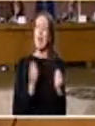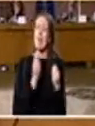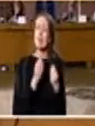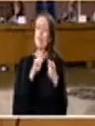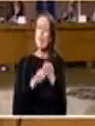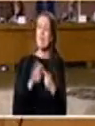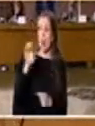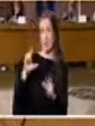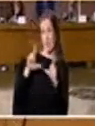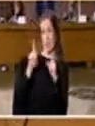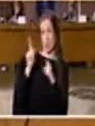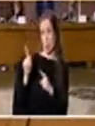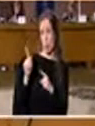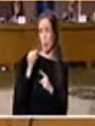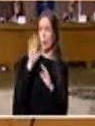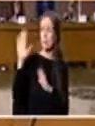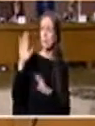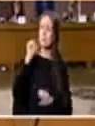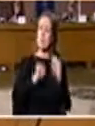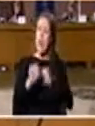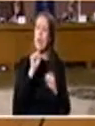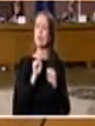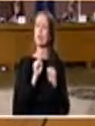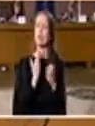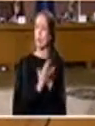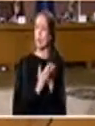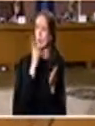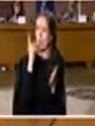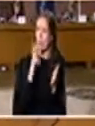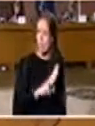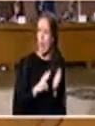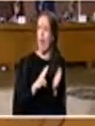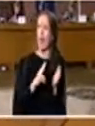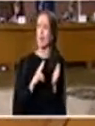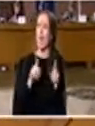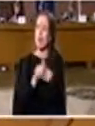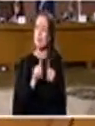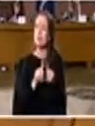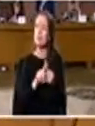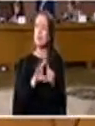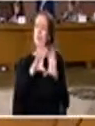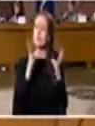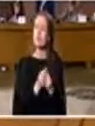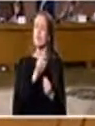samoj Evropskoj uniji i njenoj zaštiti osnovnih prava, kao i pitanja koja se odnose